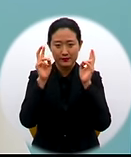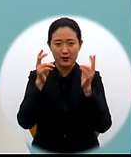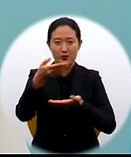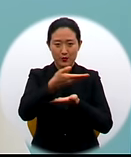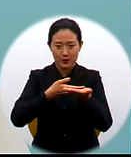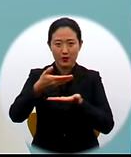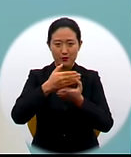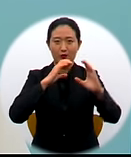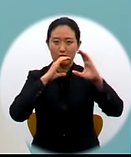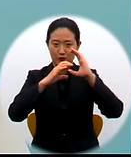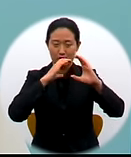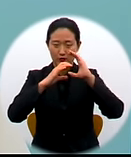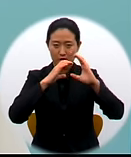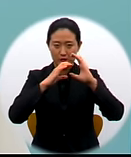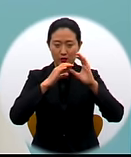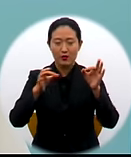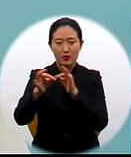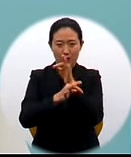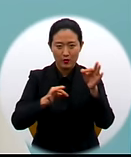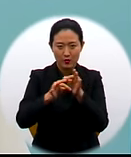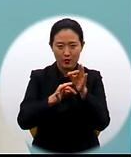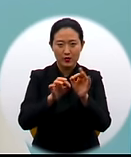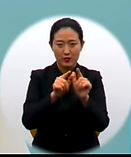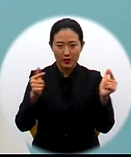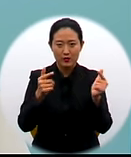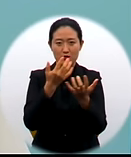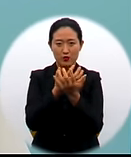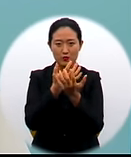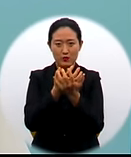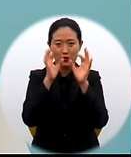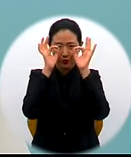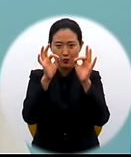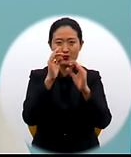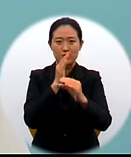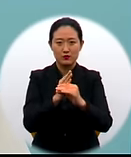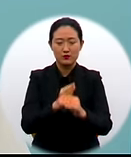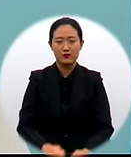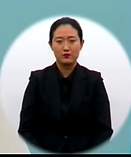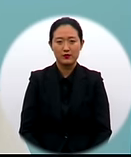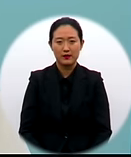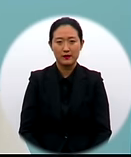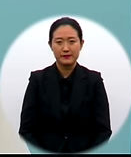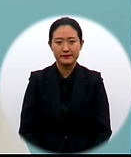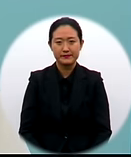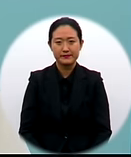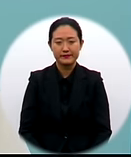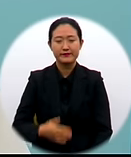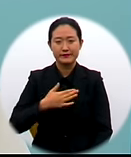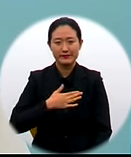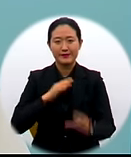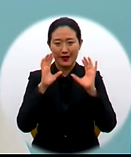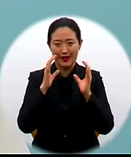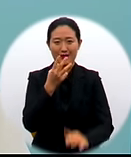기업들과도 이야기를 하고 전반적인 시장 트렌드를 볼수 있는 데이터를 항상 모니터링하고 있는데요. 한편으로는 저도 새